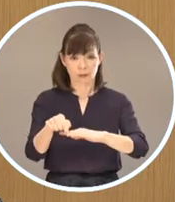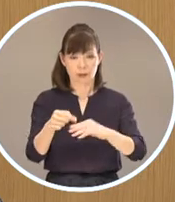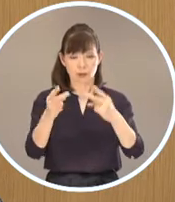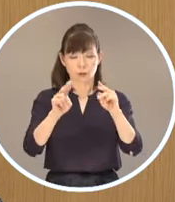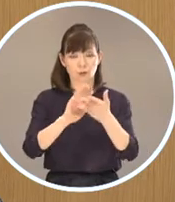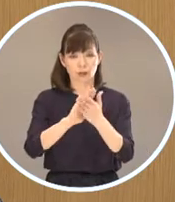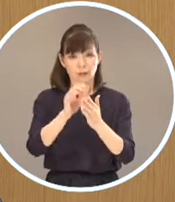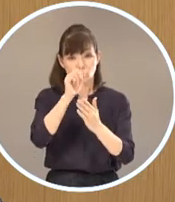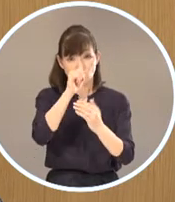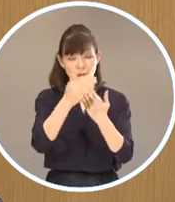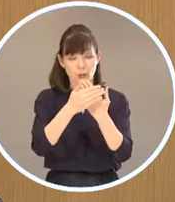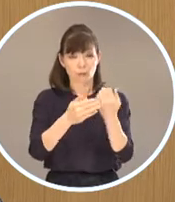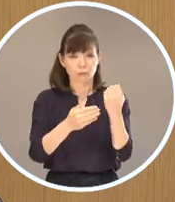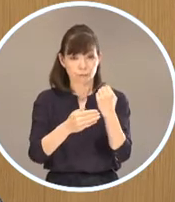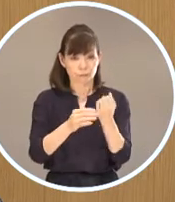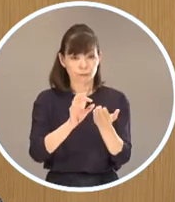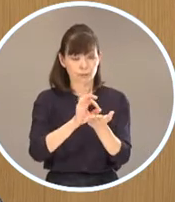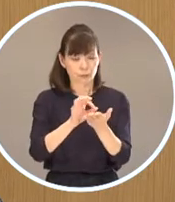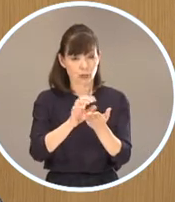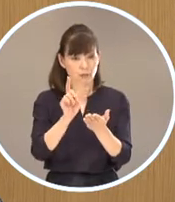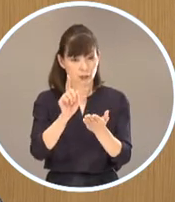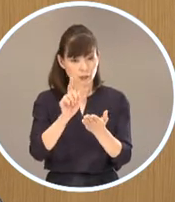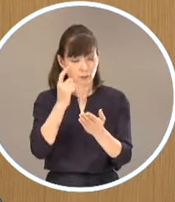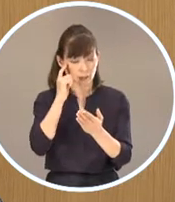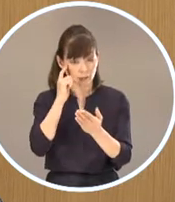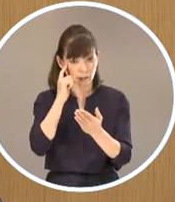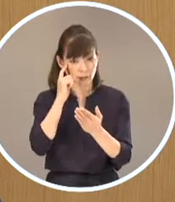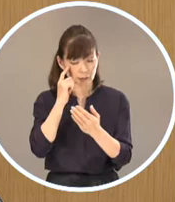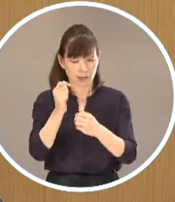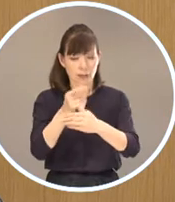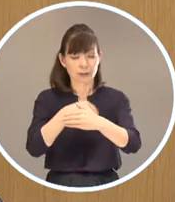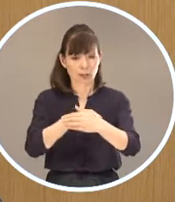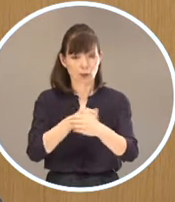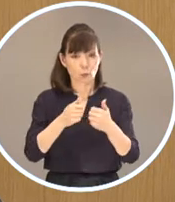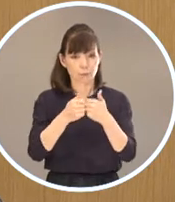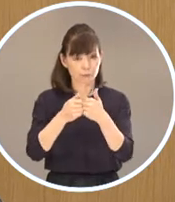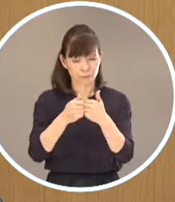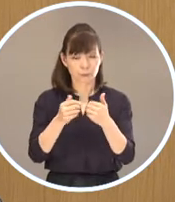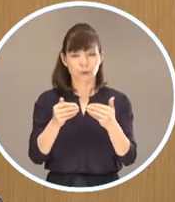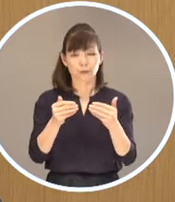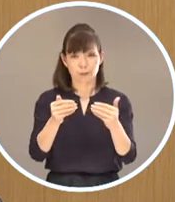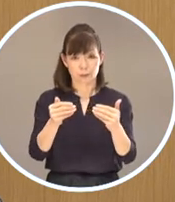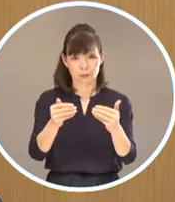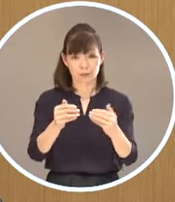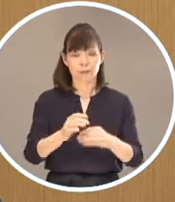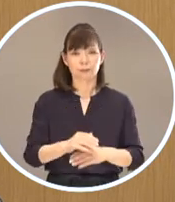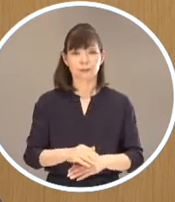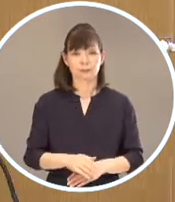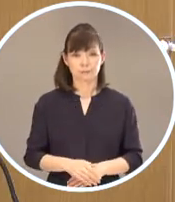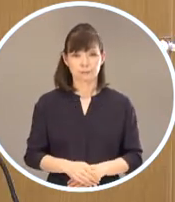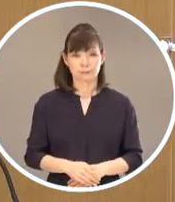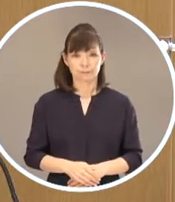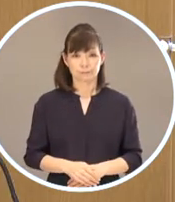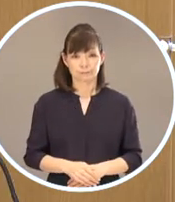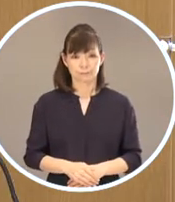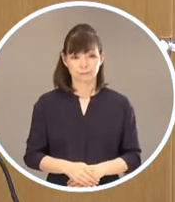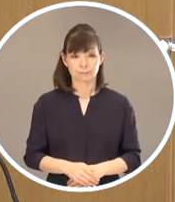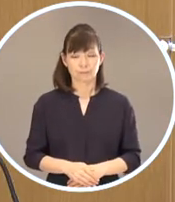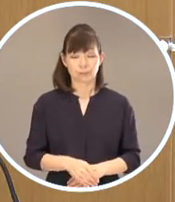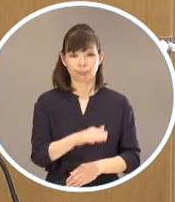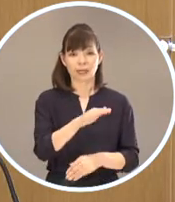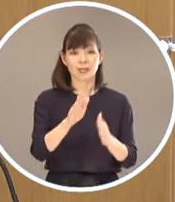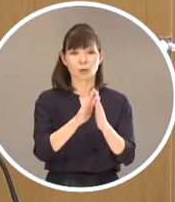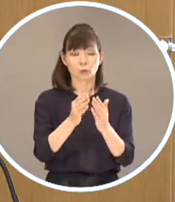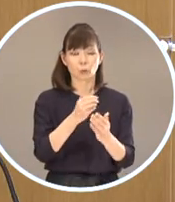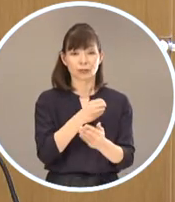が生かせる分野を見極めながら取り組み内容の検討を積極的に進めてまいります。 平本